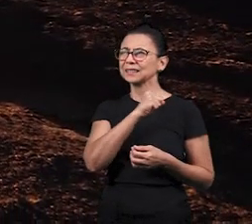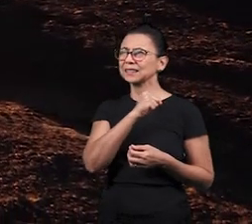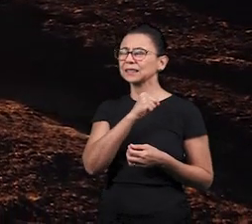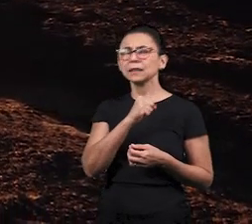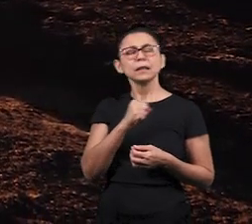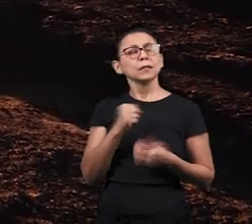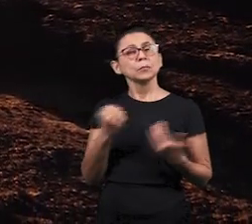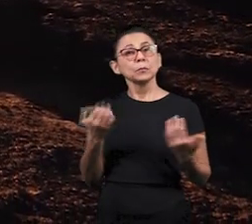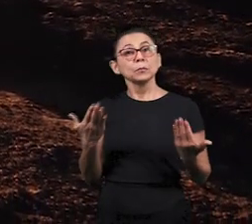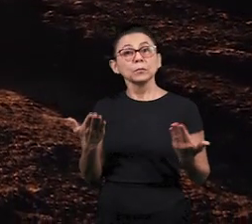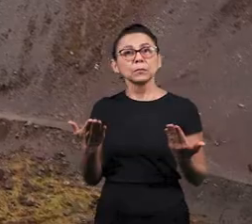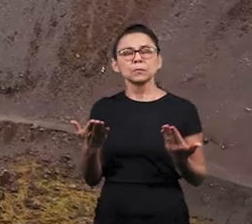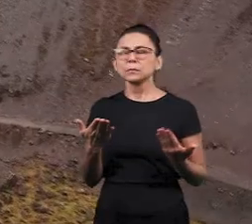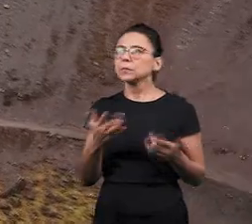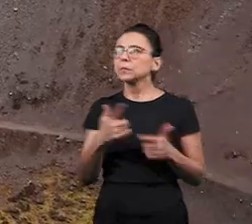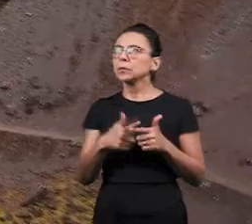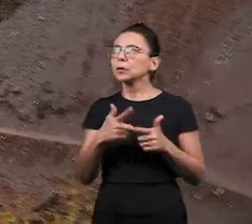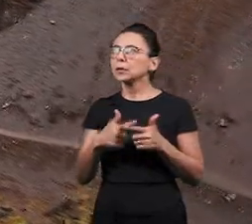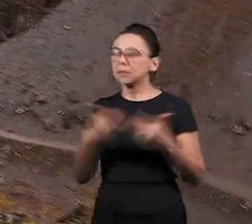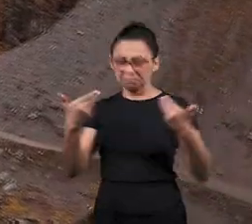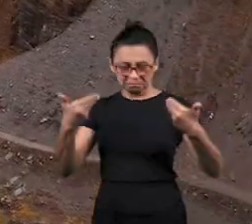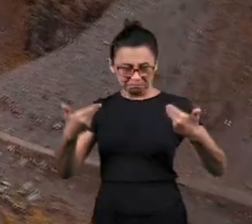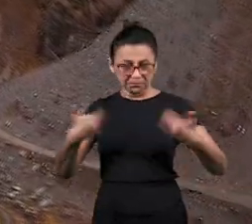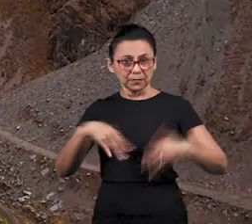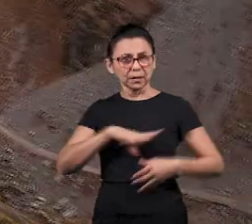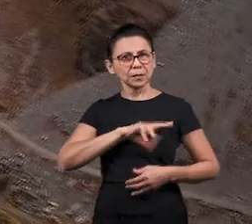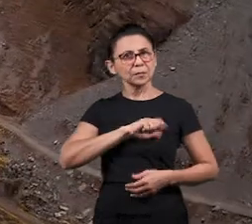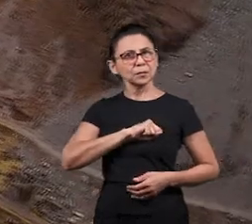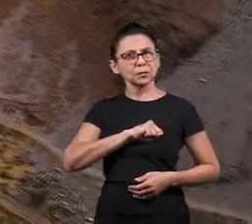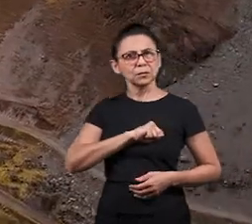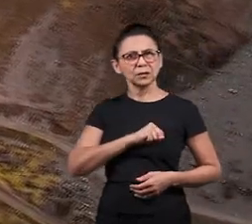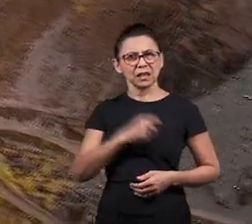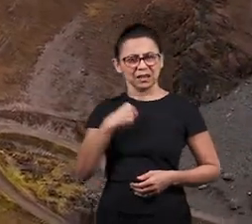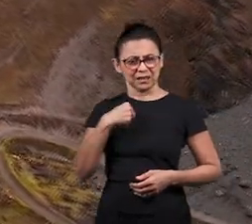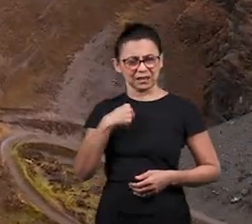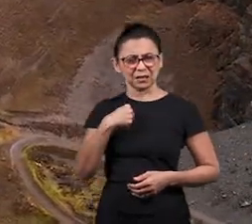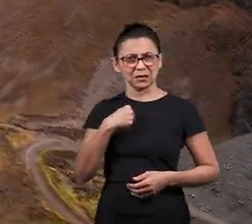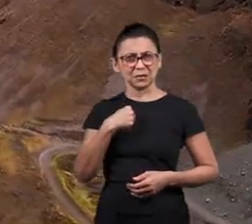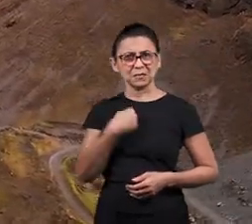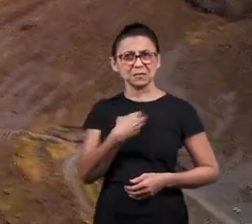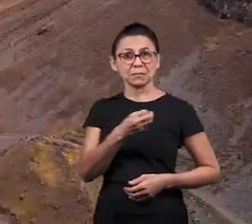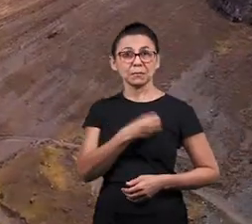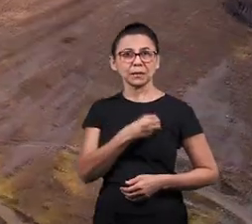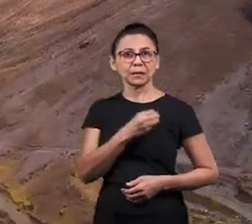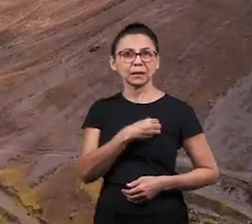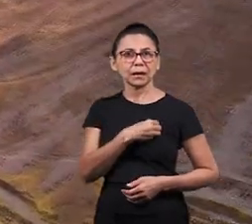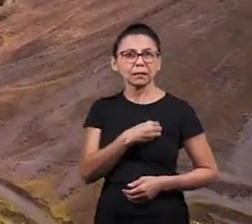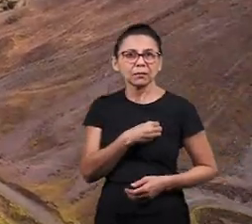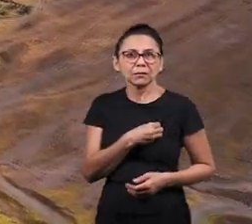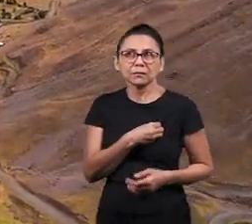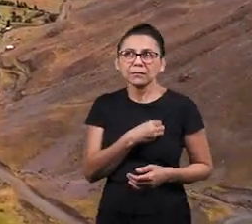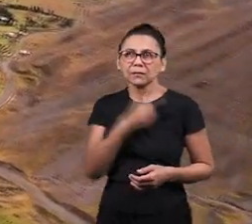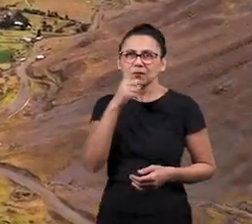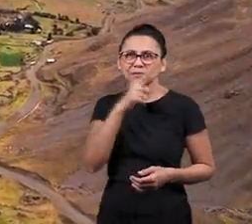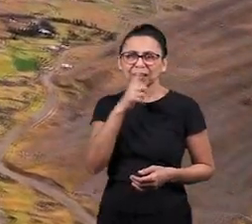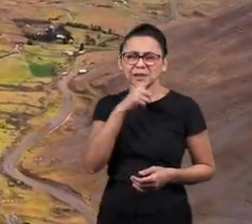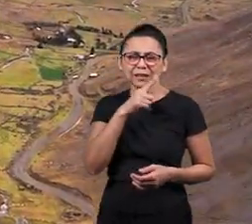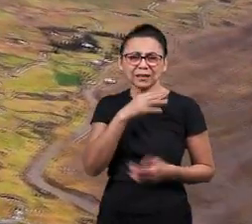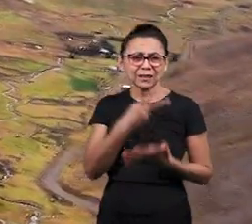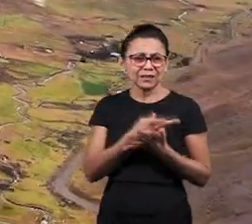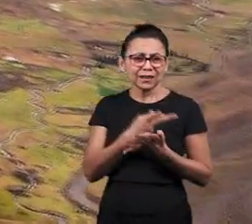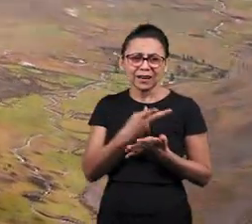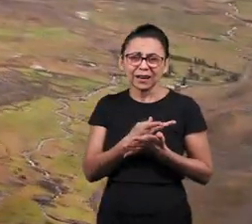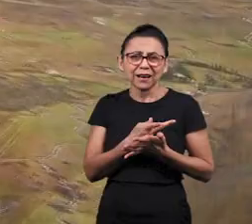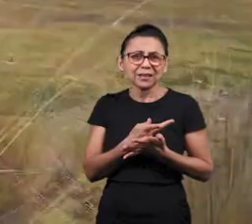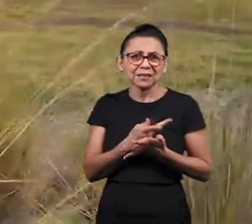я не могу понять, почему Он возлюбил меня